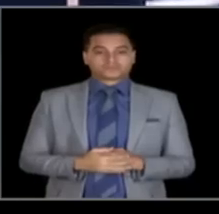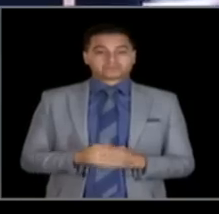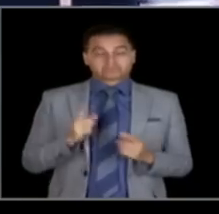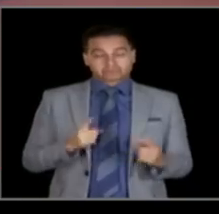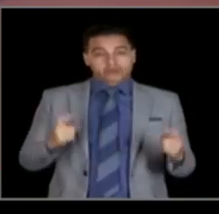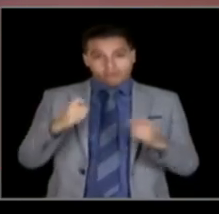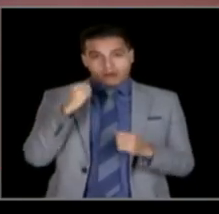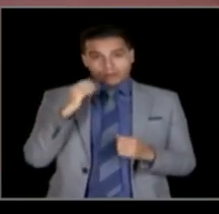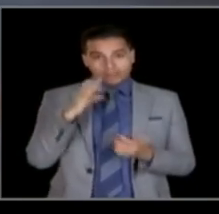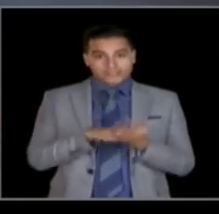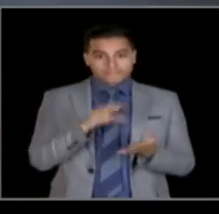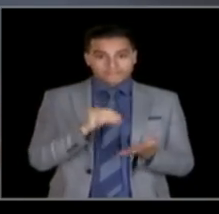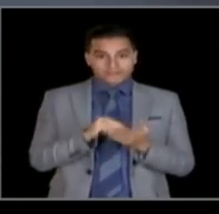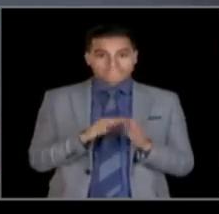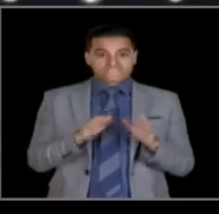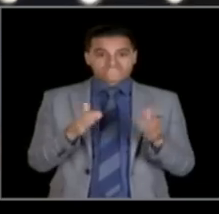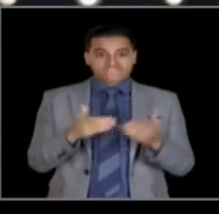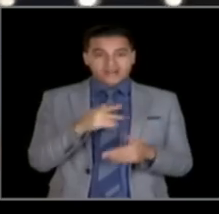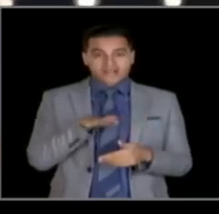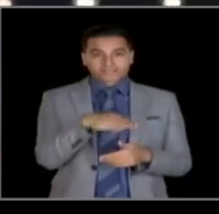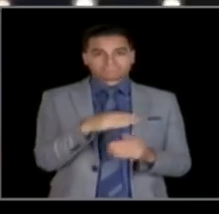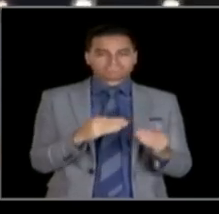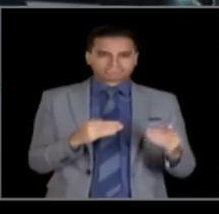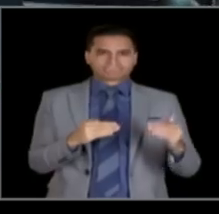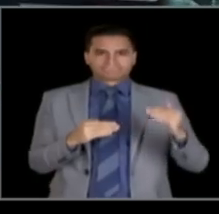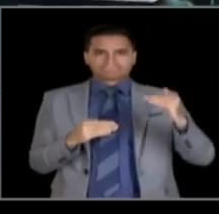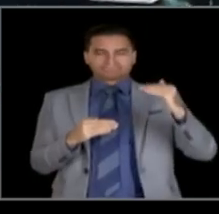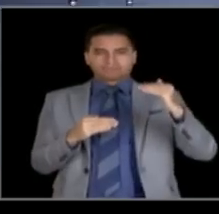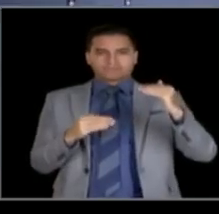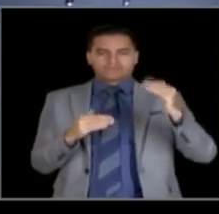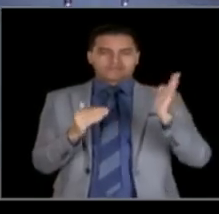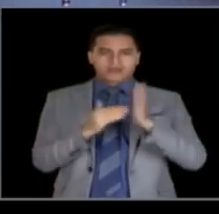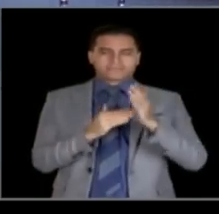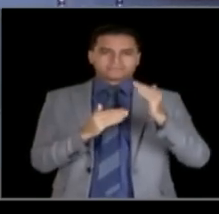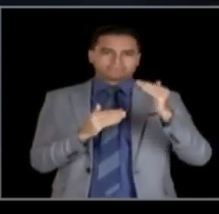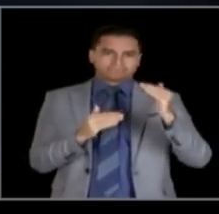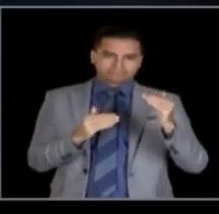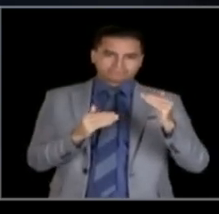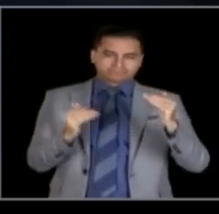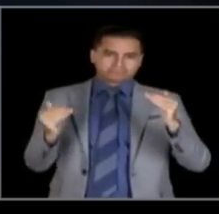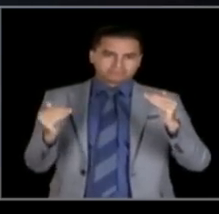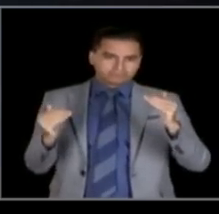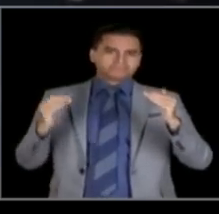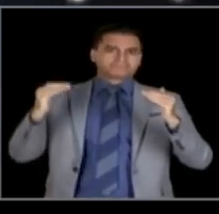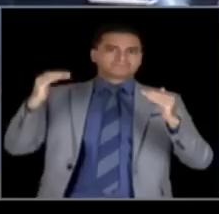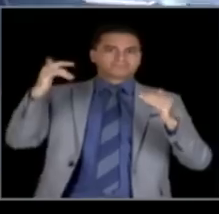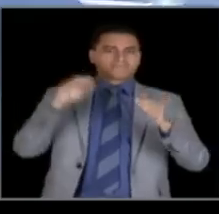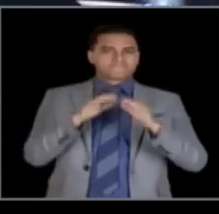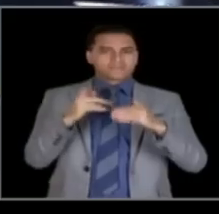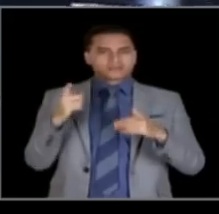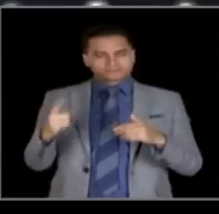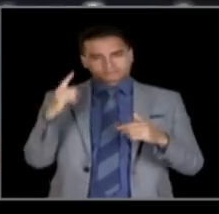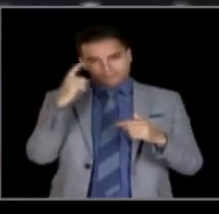مباراة قوية وابتدت بأن فريق أليجيترز متقدمين، ولكن فريق فايترز كان ليهم رأي